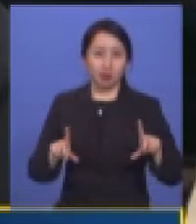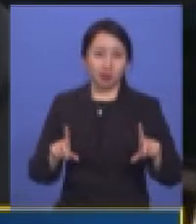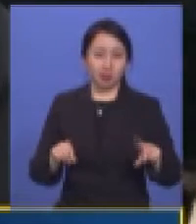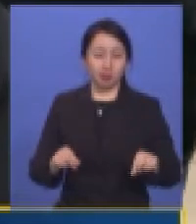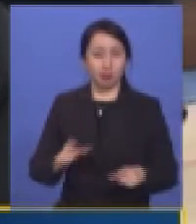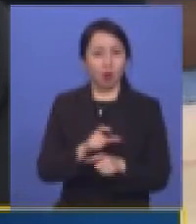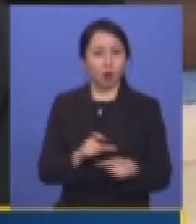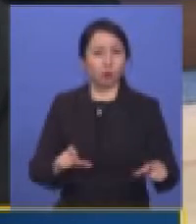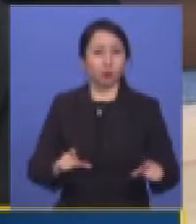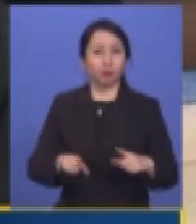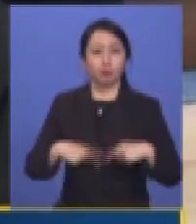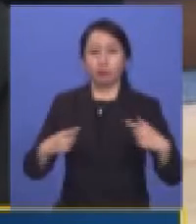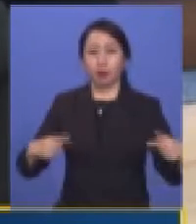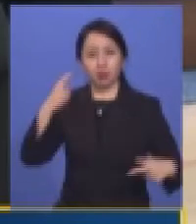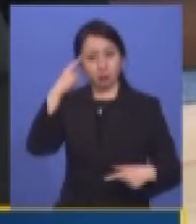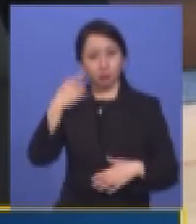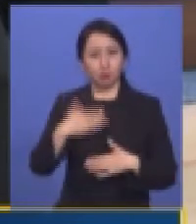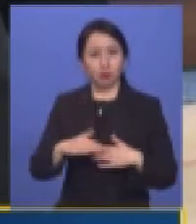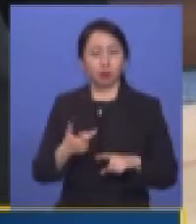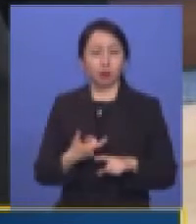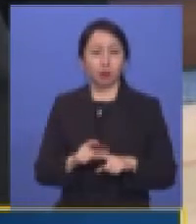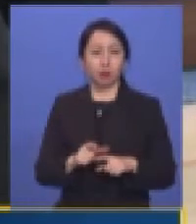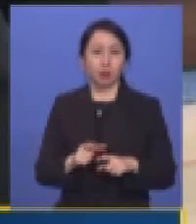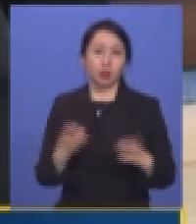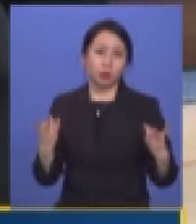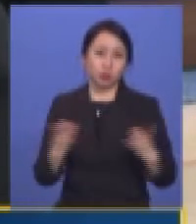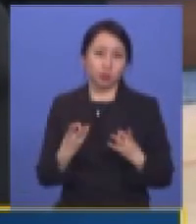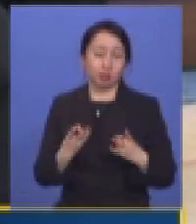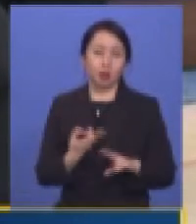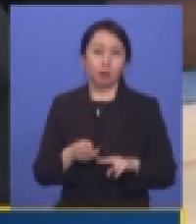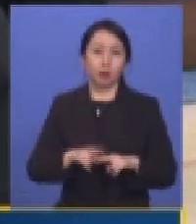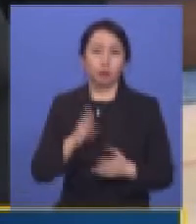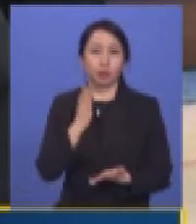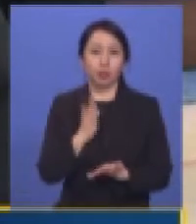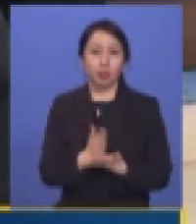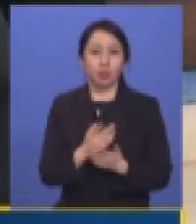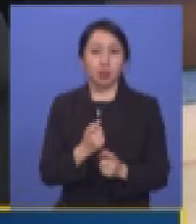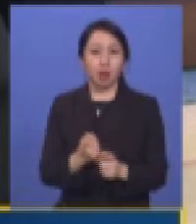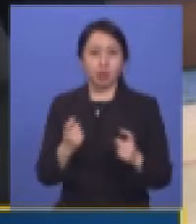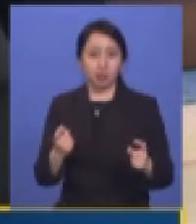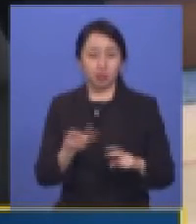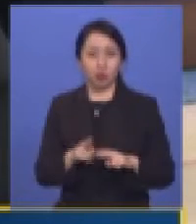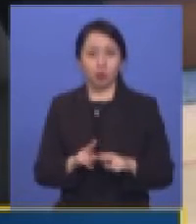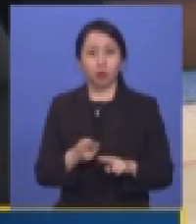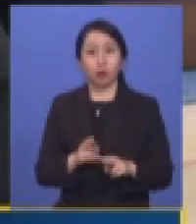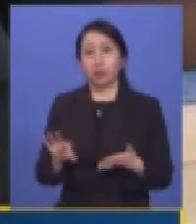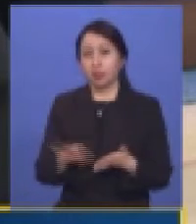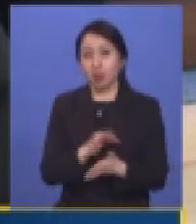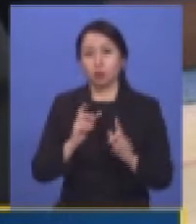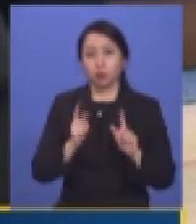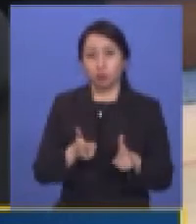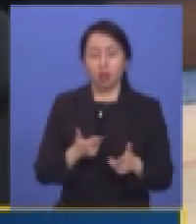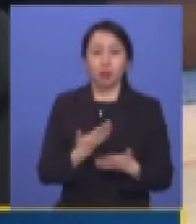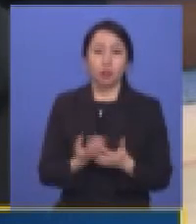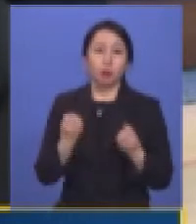люди по-разному воспринимают это нужно отметить потому что есть аудитории которые сразу соглашаются есть аудитории которые